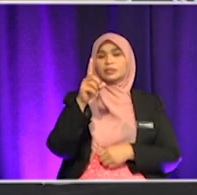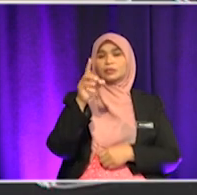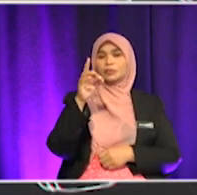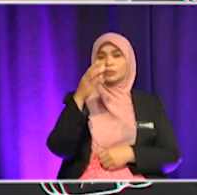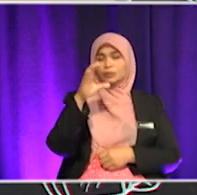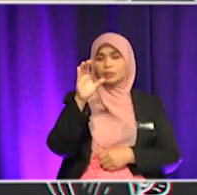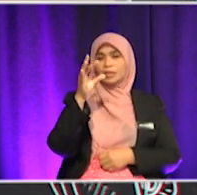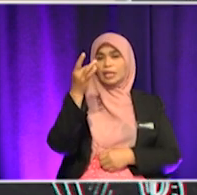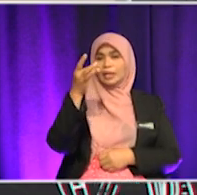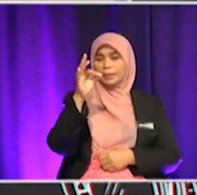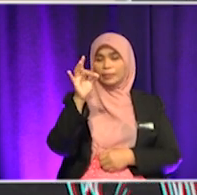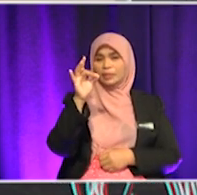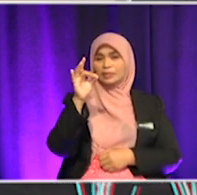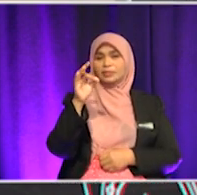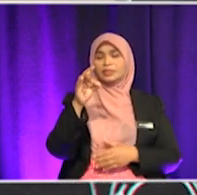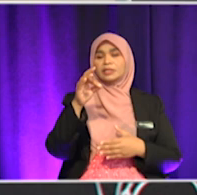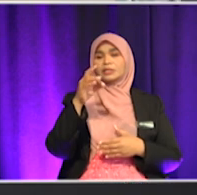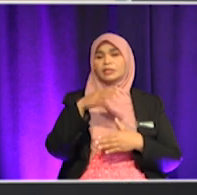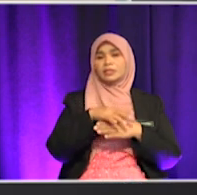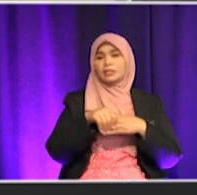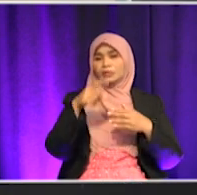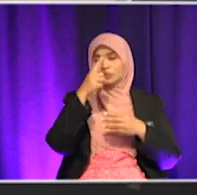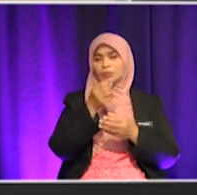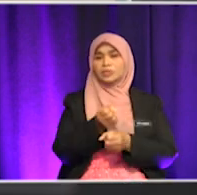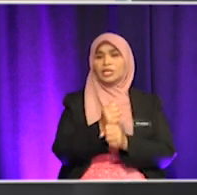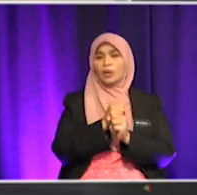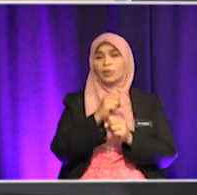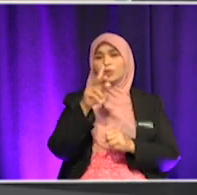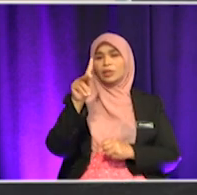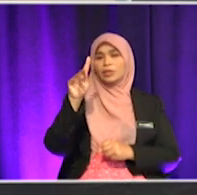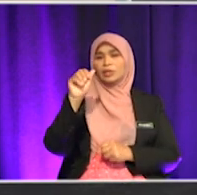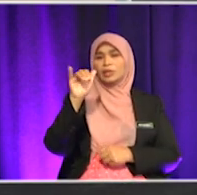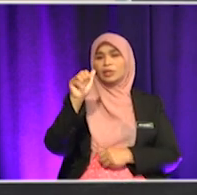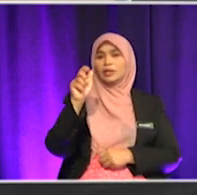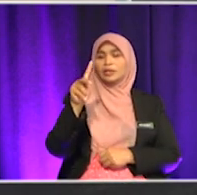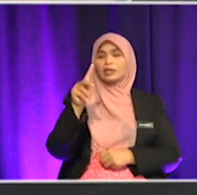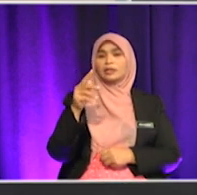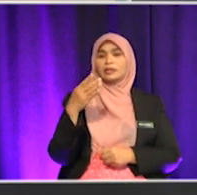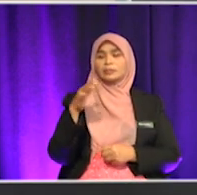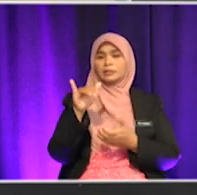RM118 duit untuk menyewa kayak. Okay. Maka kita kena